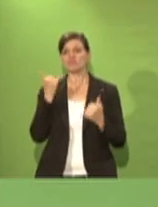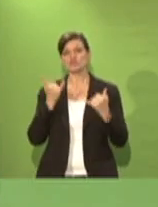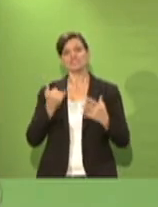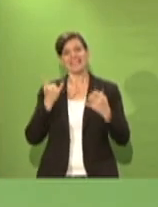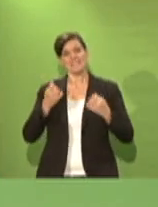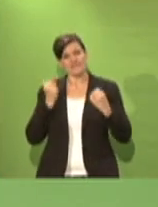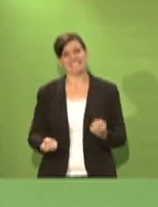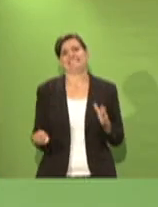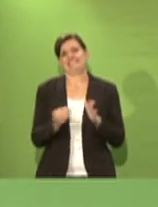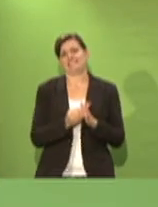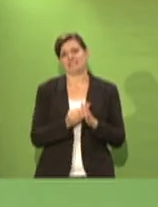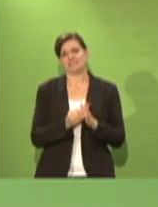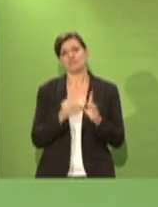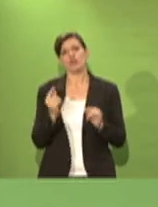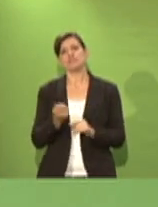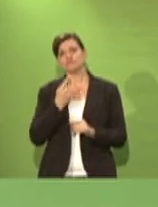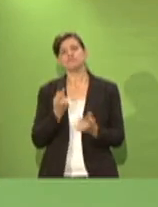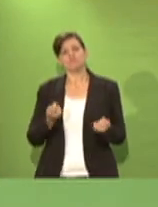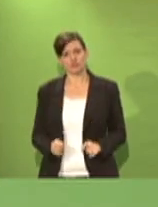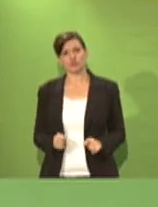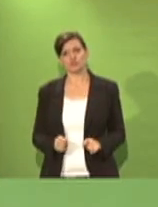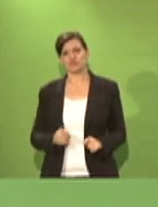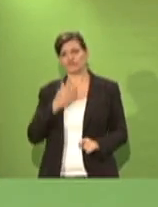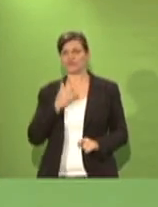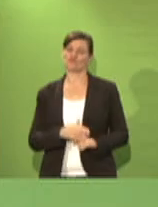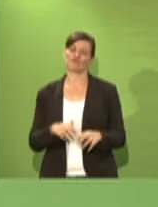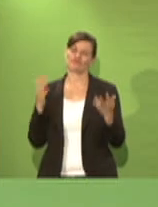dass es unsere Beschlusslage ist. Zum Hintergrund.